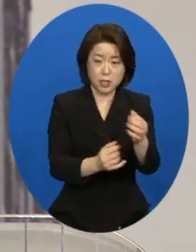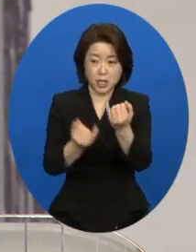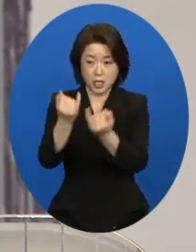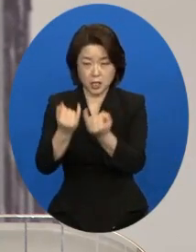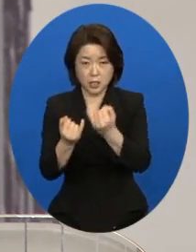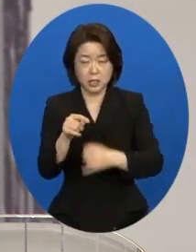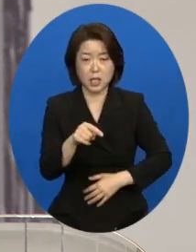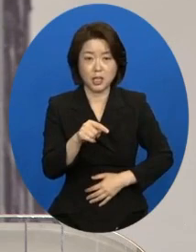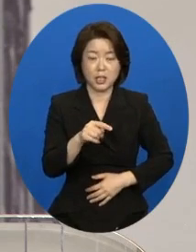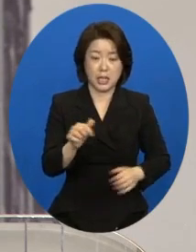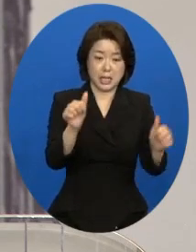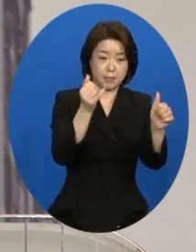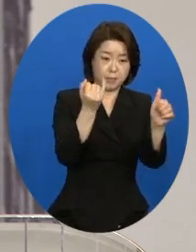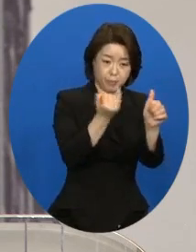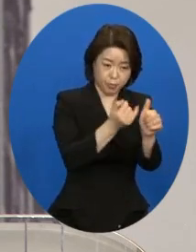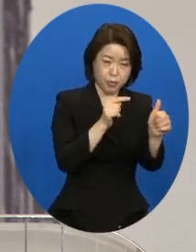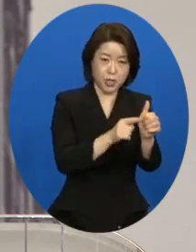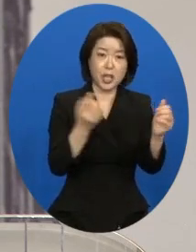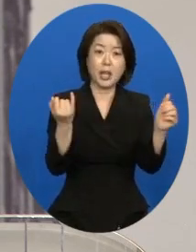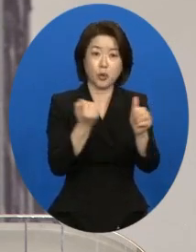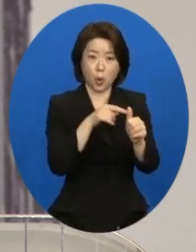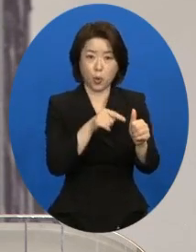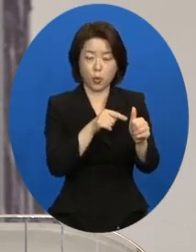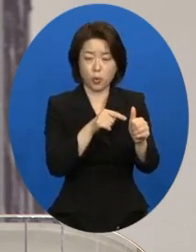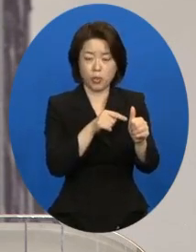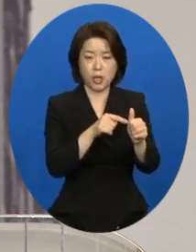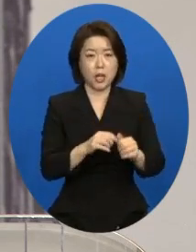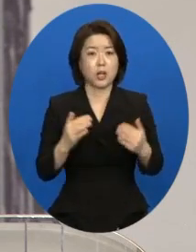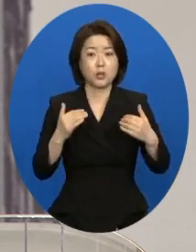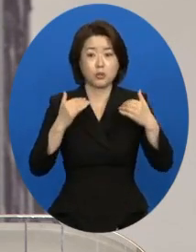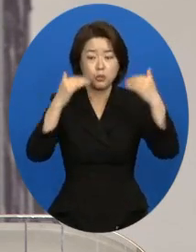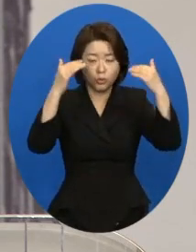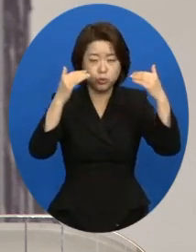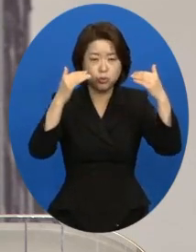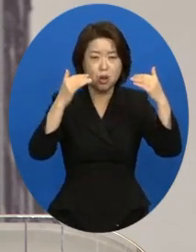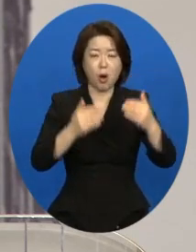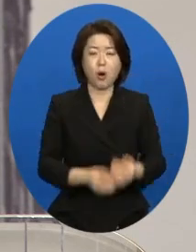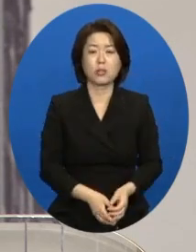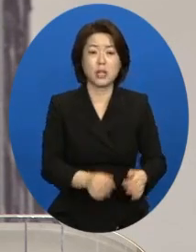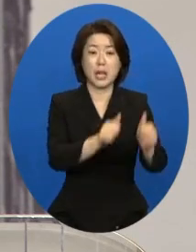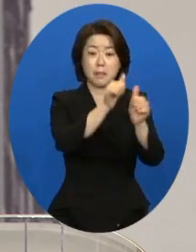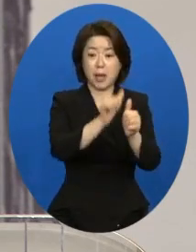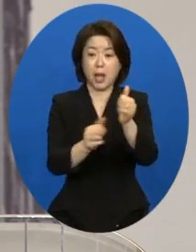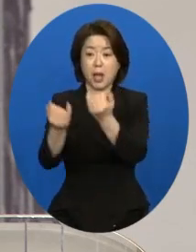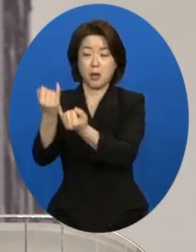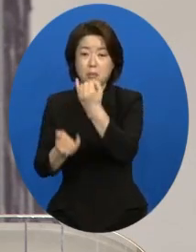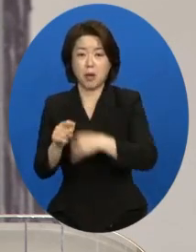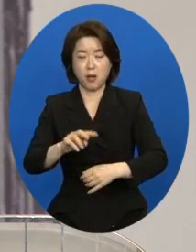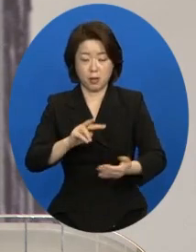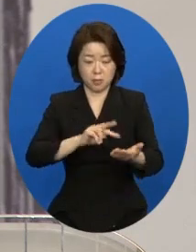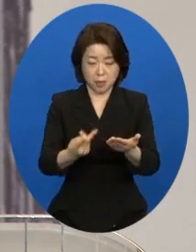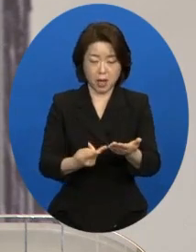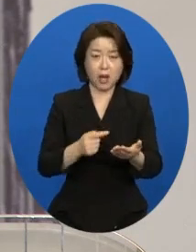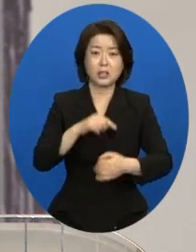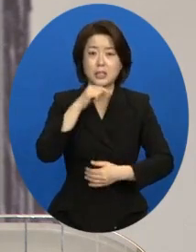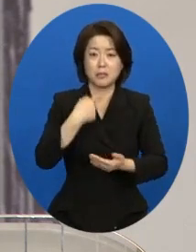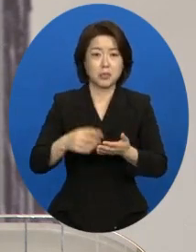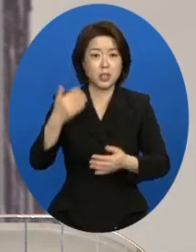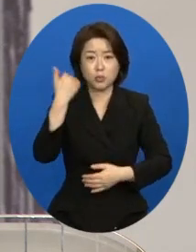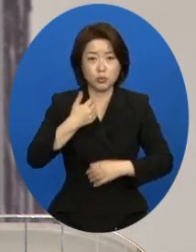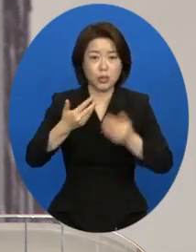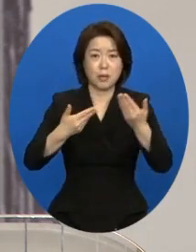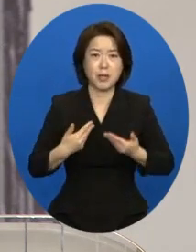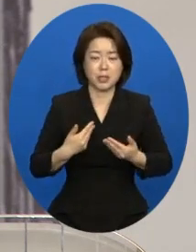것이 결혼이다라고 만든 것을 두 성인의 결합이야 라고 바꾸면서 그 피해는 누가 받게 되느냐?